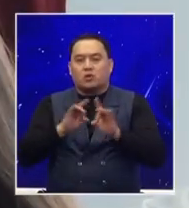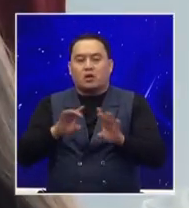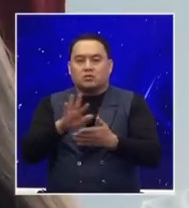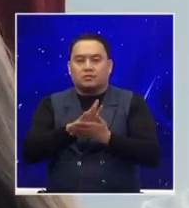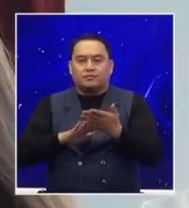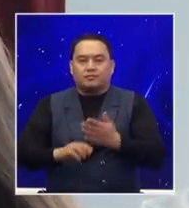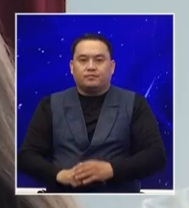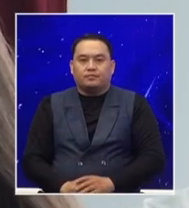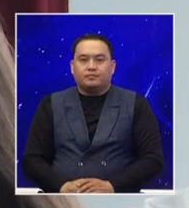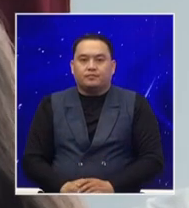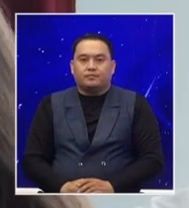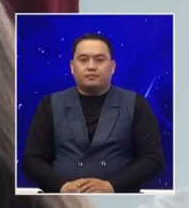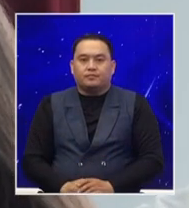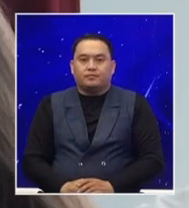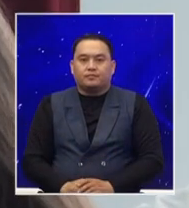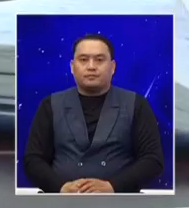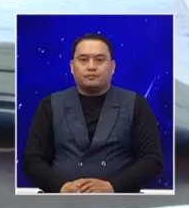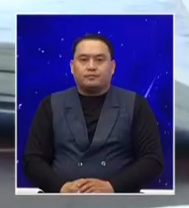на собрании.